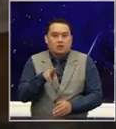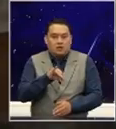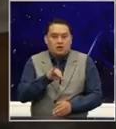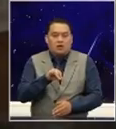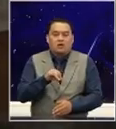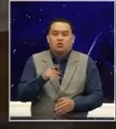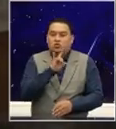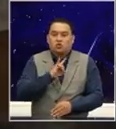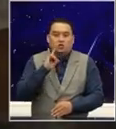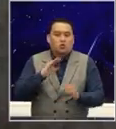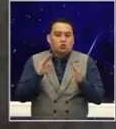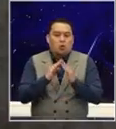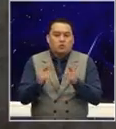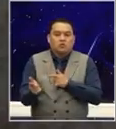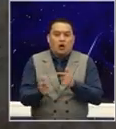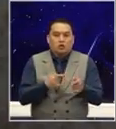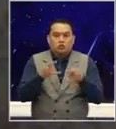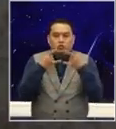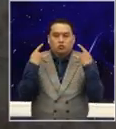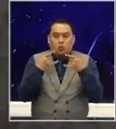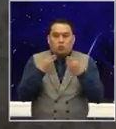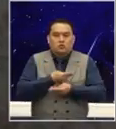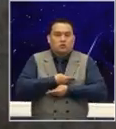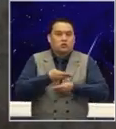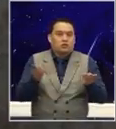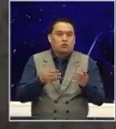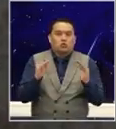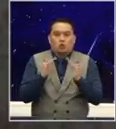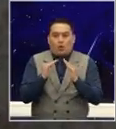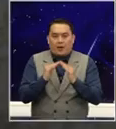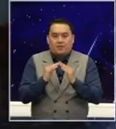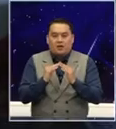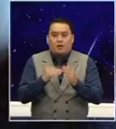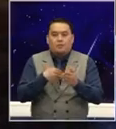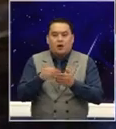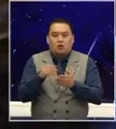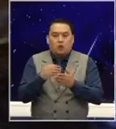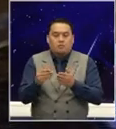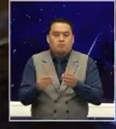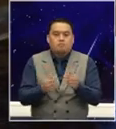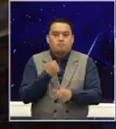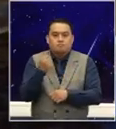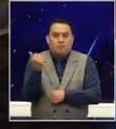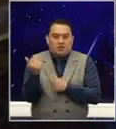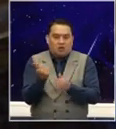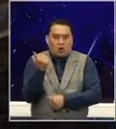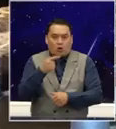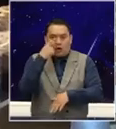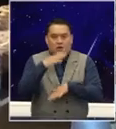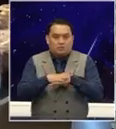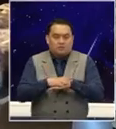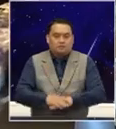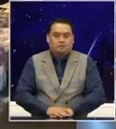Женщины в домашних условиях изготавливают по 100 масок в день и раздают всем нуждающимся. Ткань приобретается на средства волонтеров и поселкового акимата.